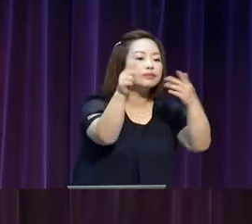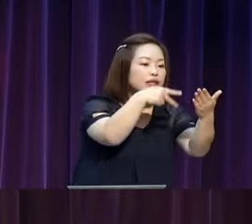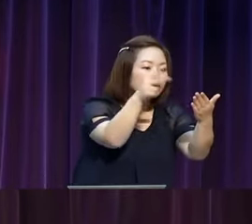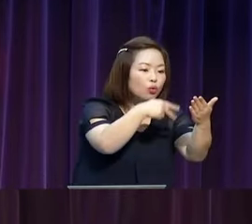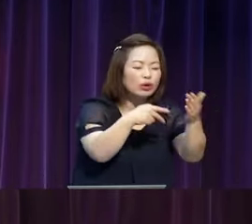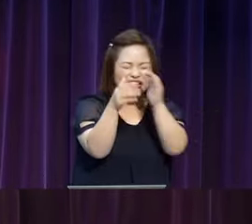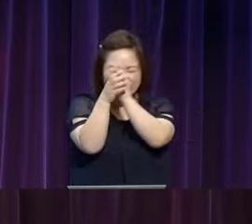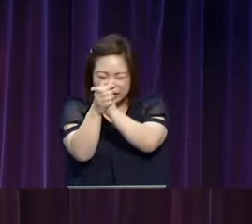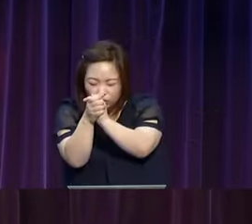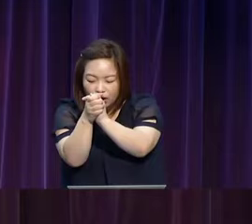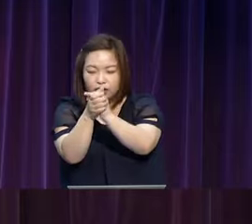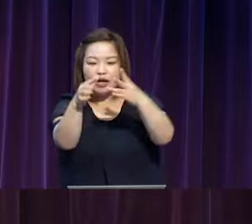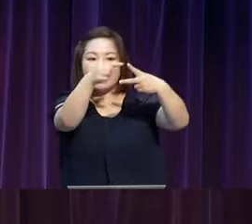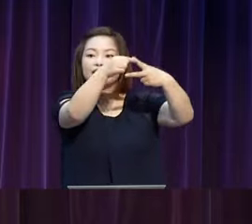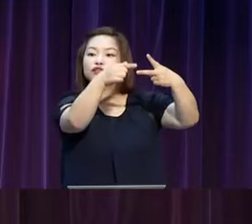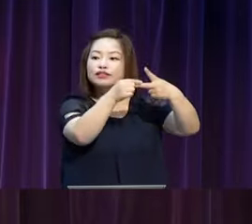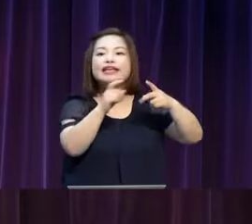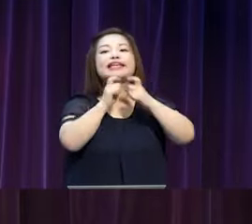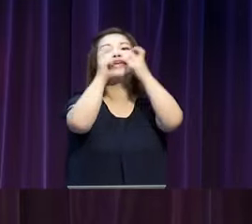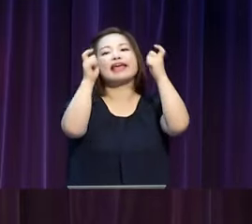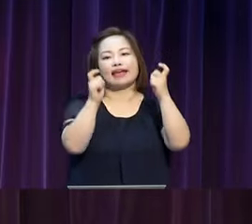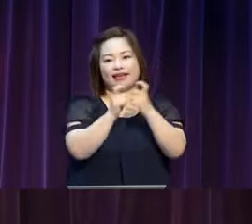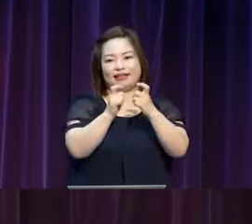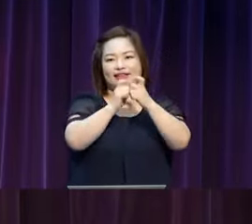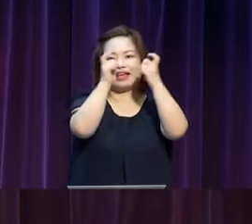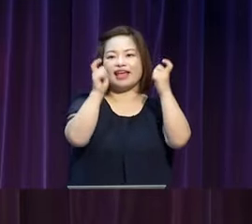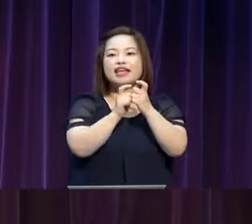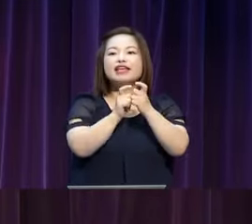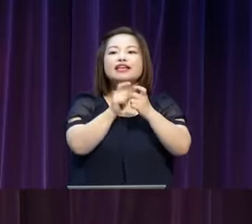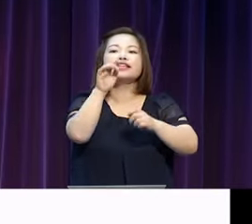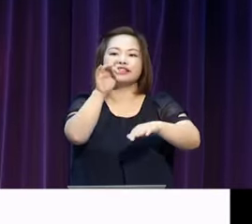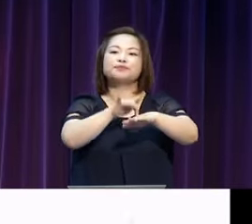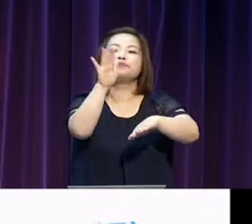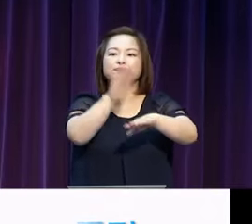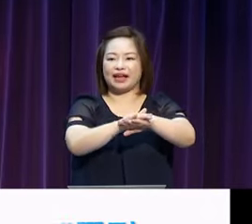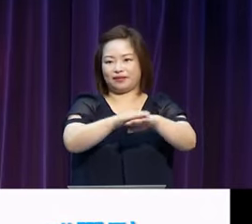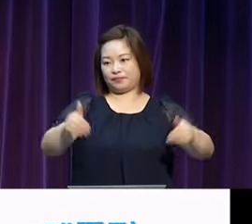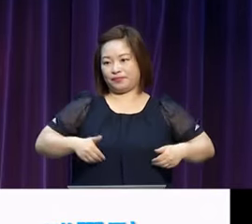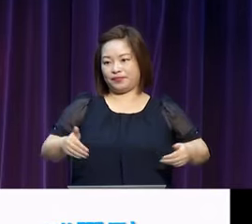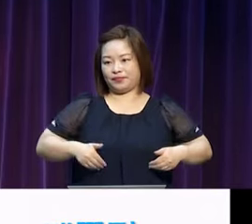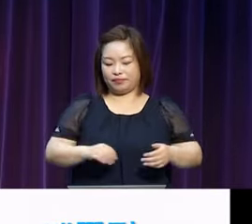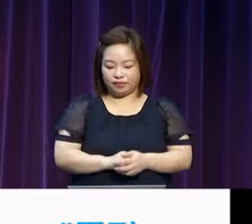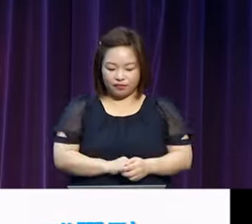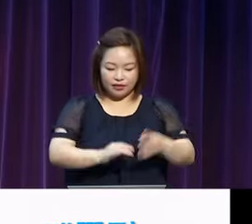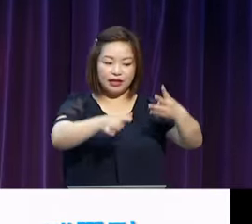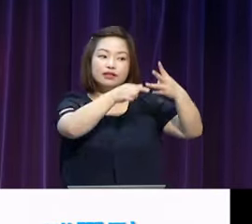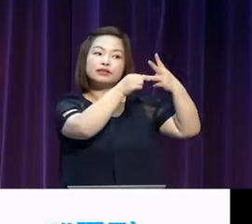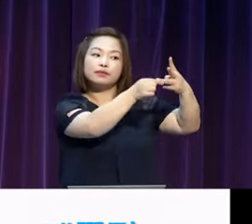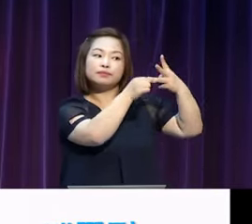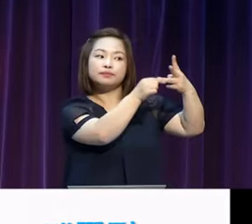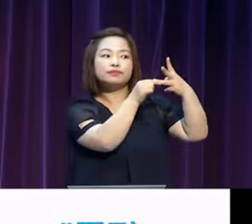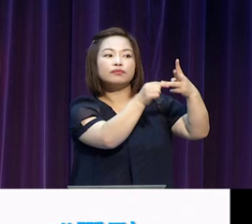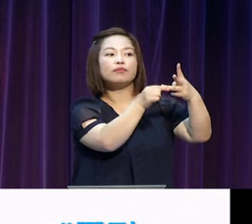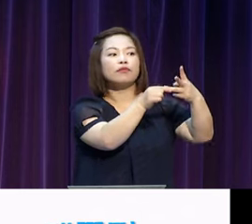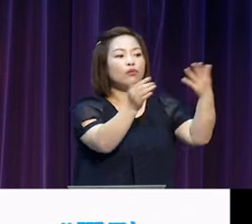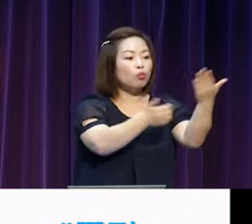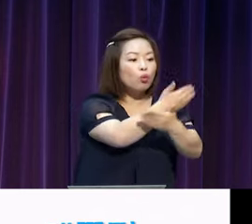건 개인적인 생활이에요. 그런데 이 교제라고 하는 것은 혼자